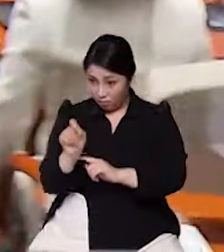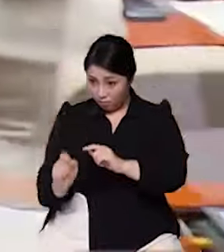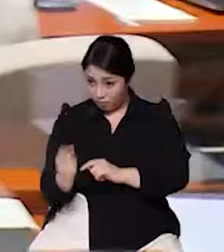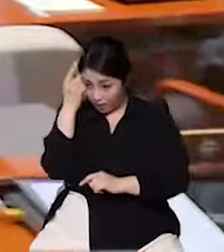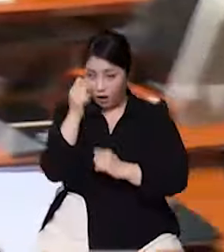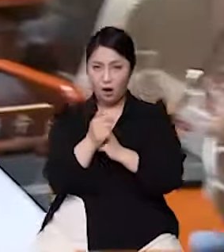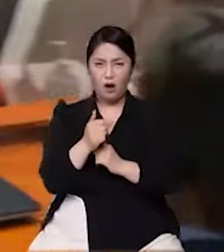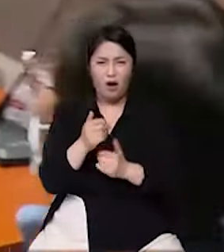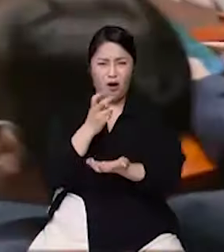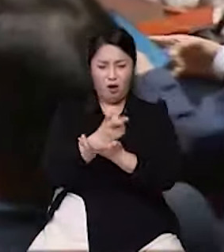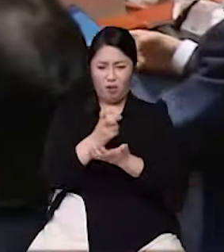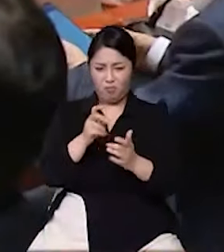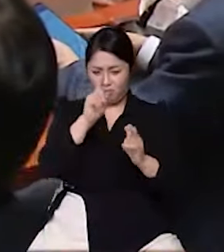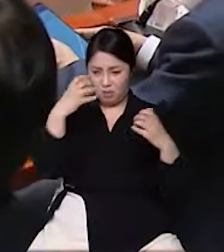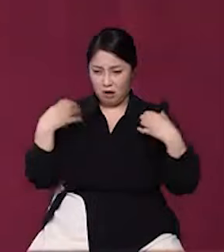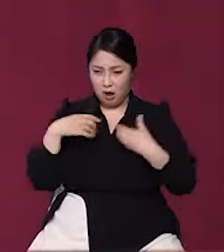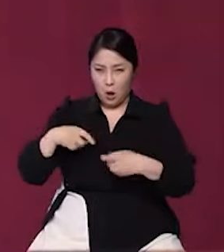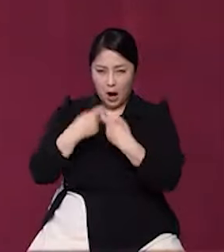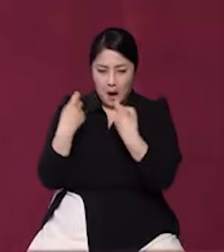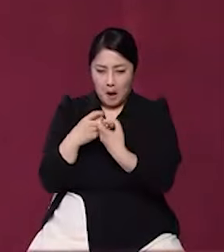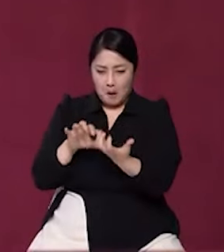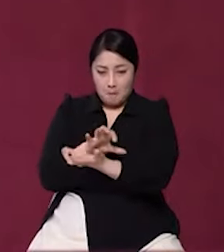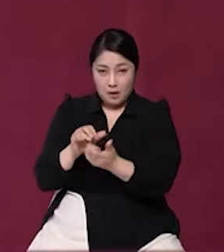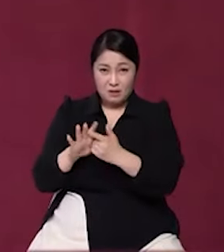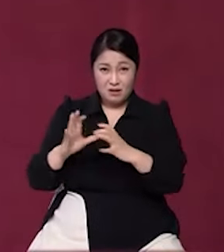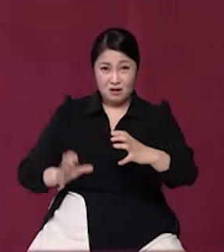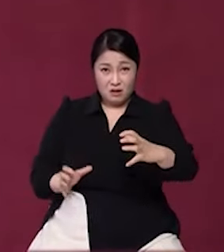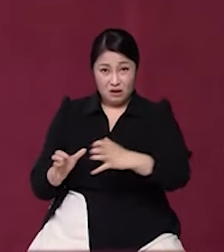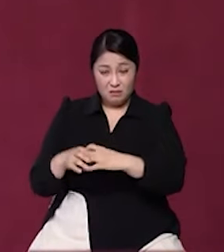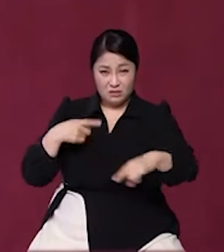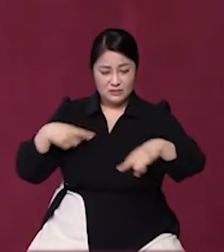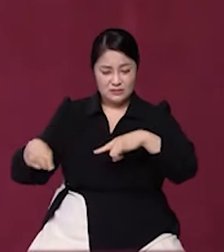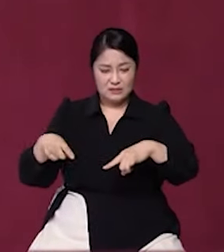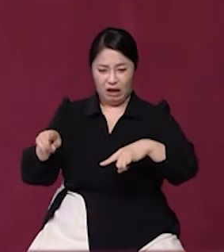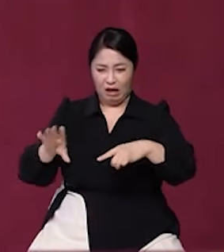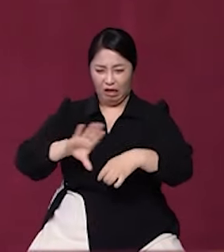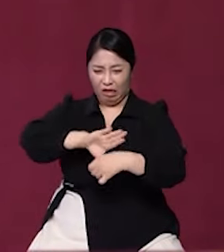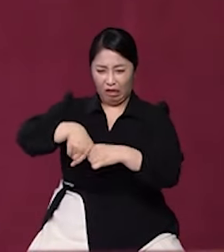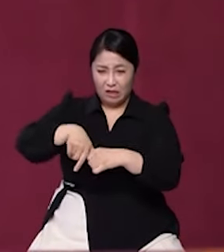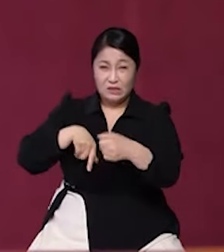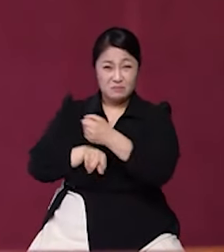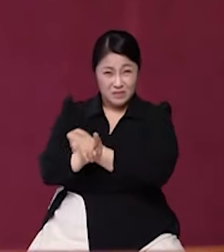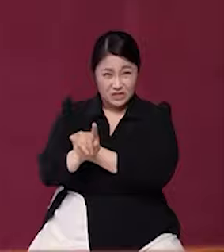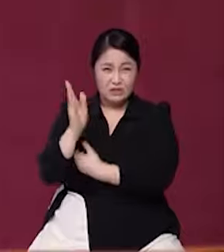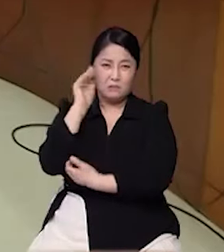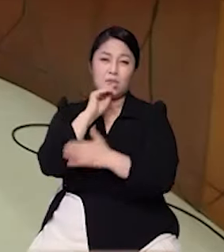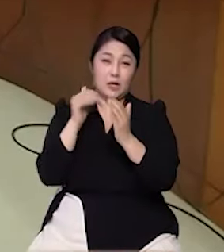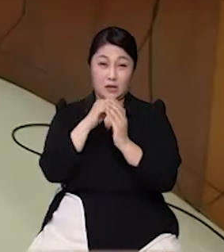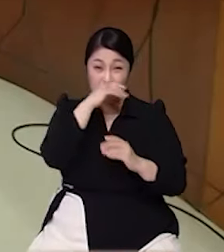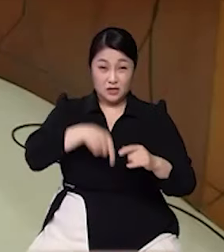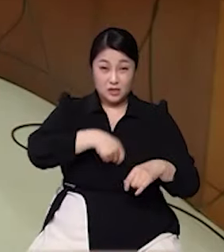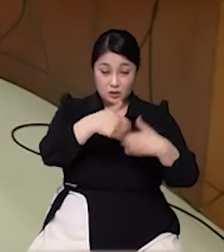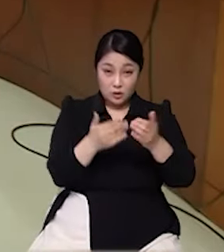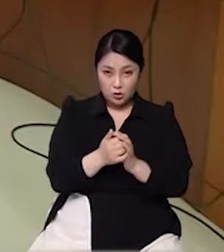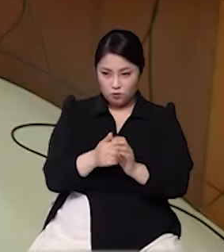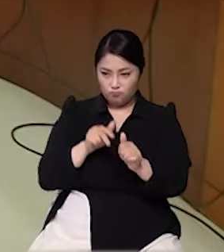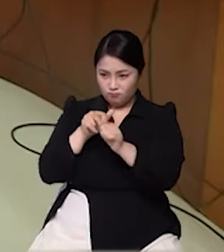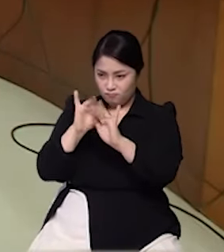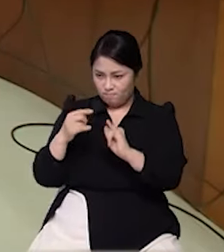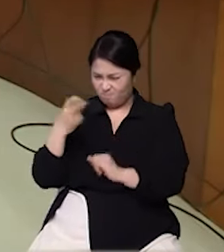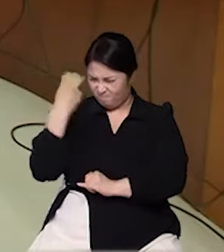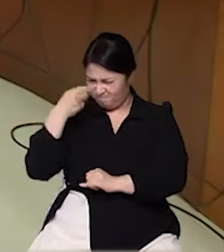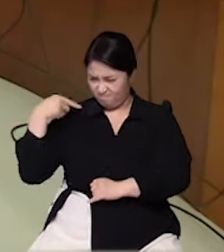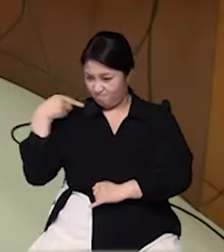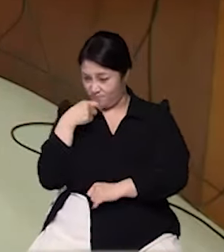검찰의 사유와 상황 이라며 협재 에 대한 기대를 깨끗하게 적겠다 고 비판했고 정의당은 후보들을 철저히